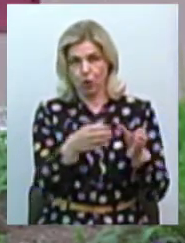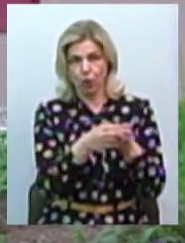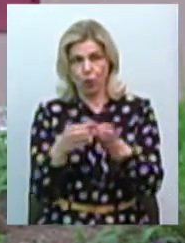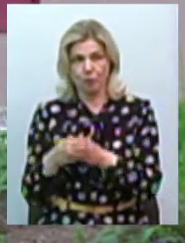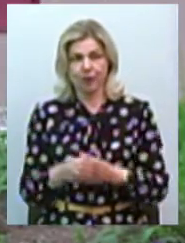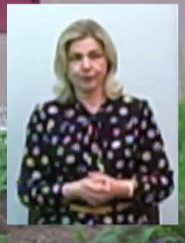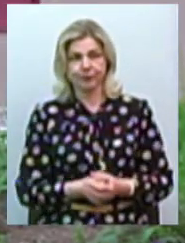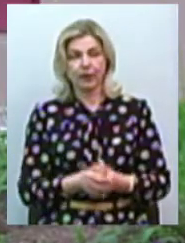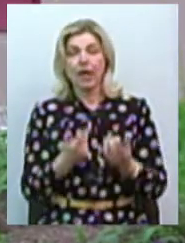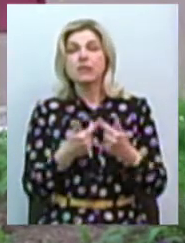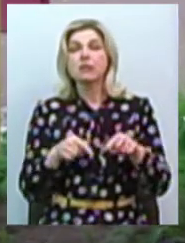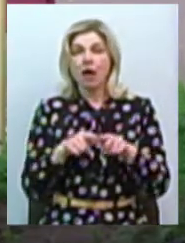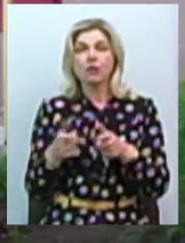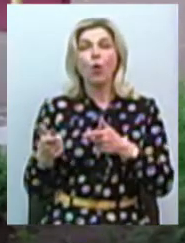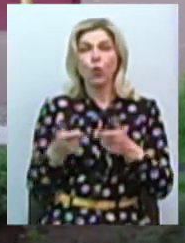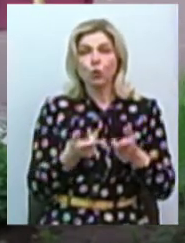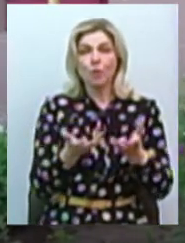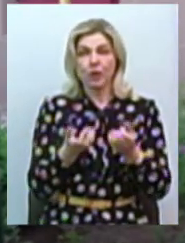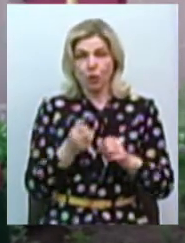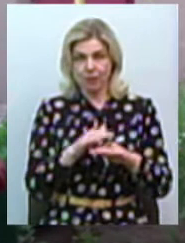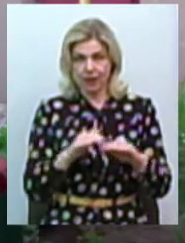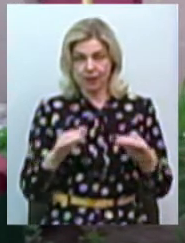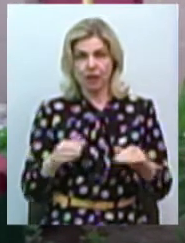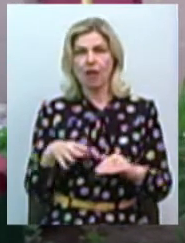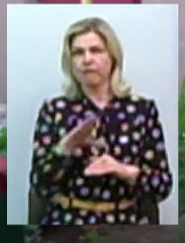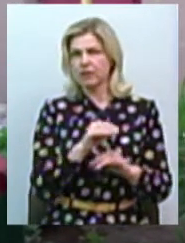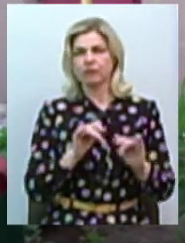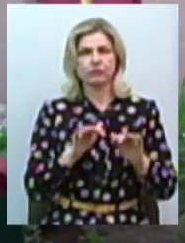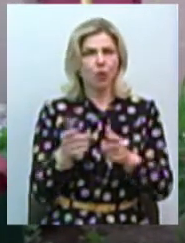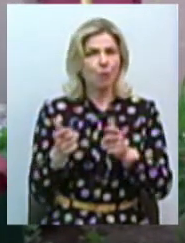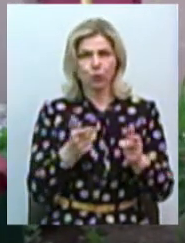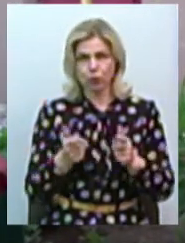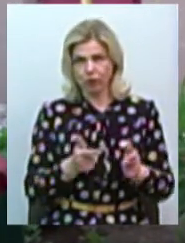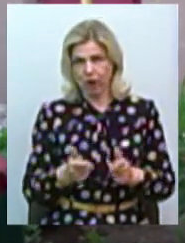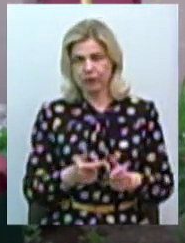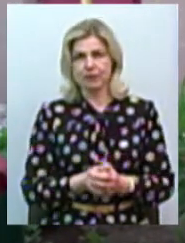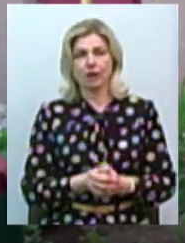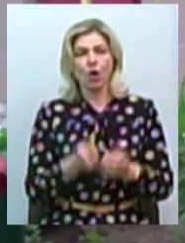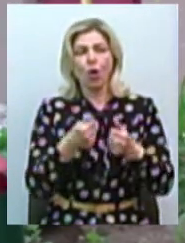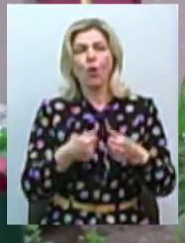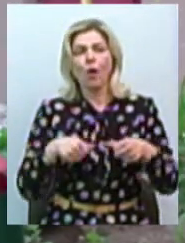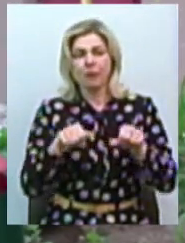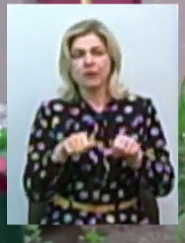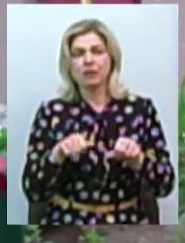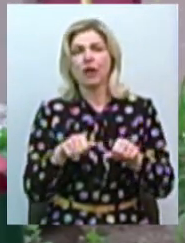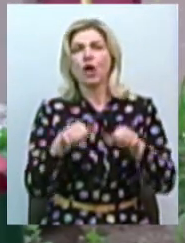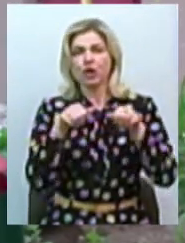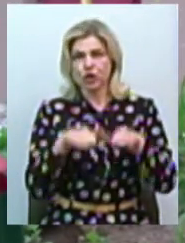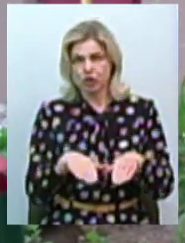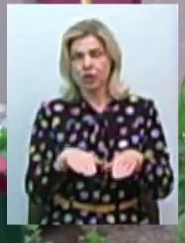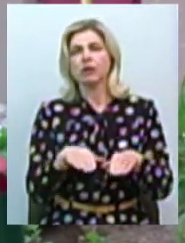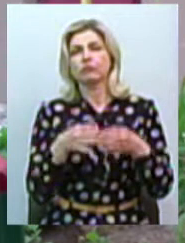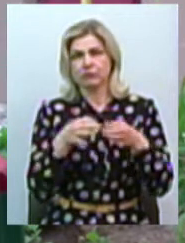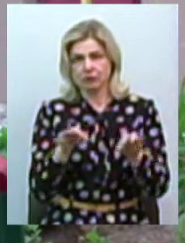прийому дітей. Ми провели усі заходи, ми підготувалися, і комісія була вирішена розпочати